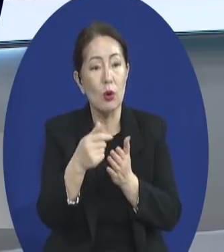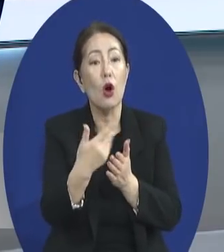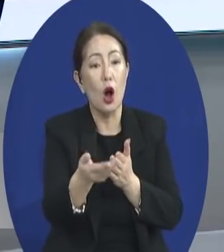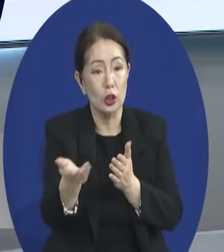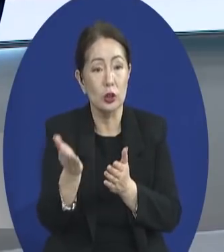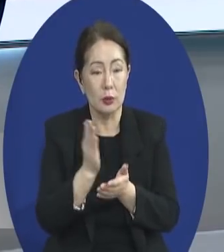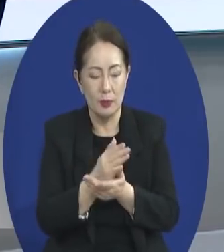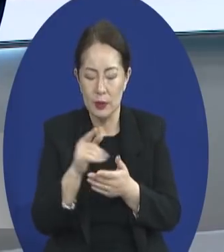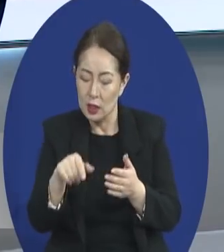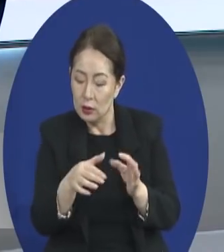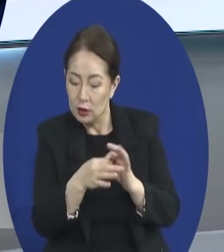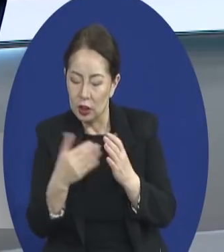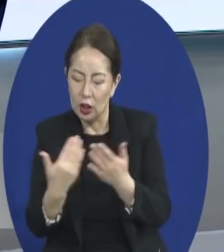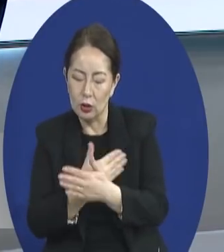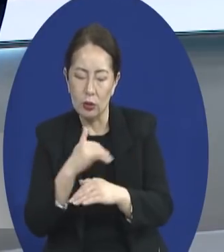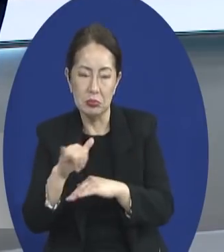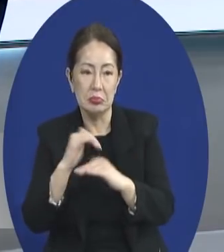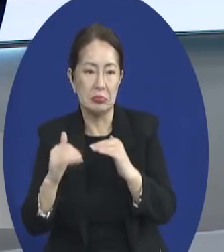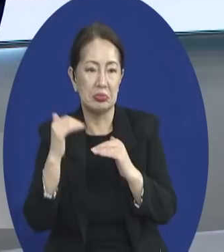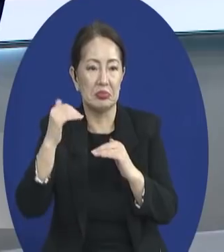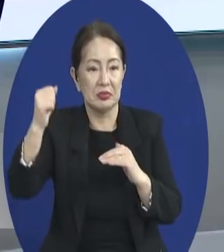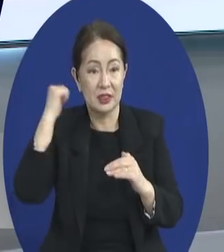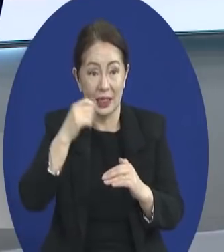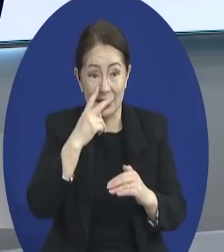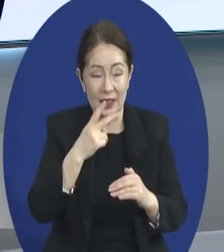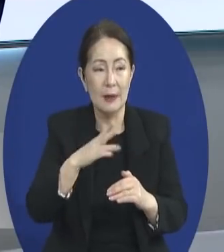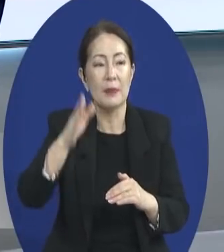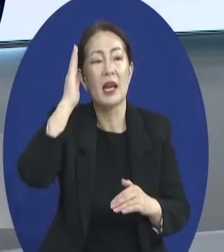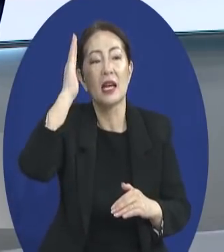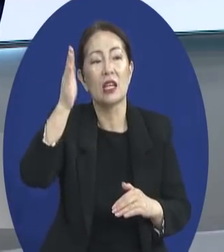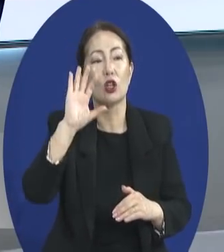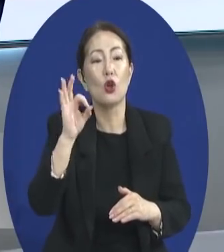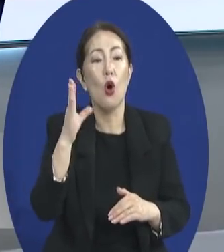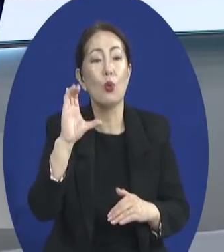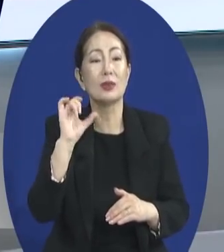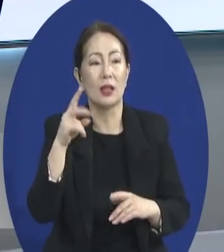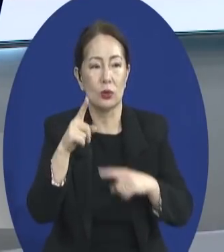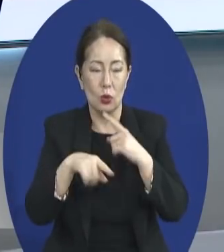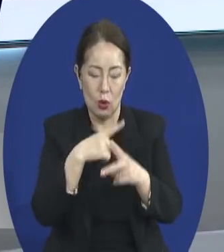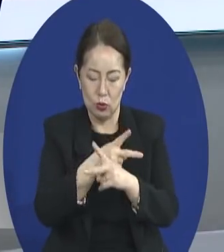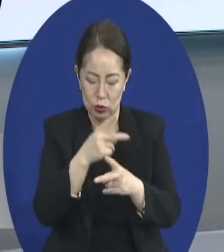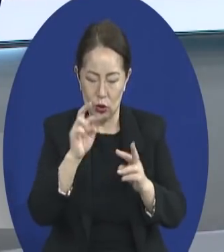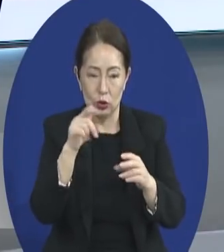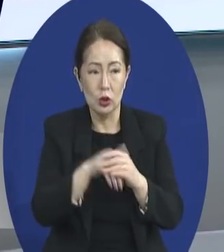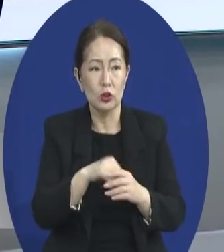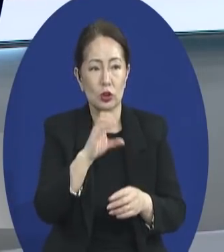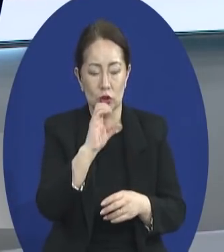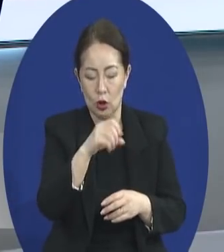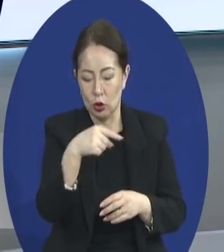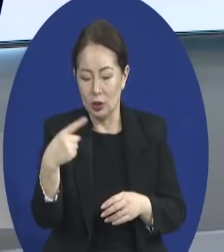кино урлагийн салбарт ахиц гарна гэж үзэж байгаа. За харин ирээдүйн өв сангийн тухай хуульд өөрчлөлт орсон. Өөрөөр хэлбэл